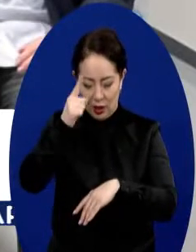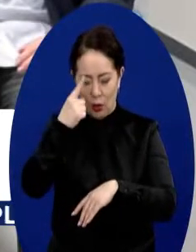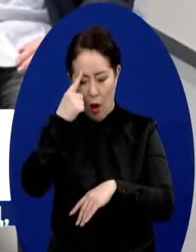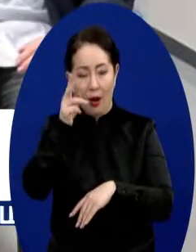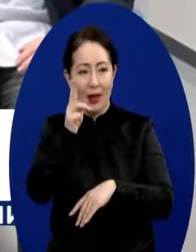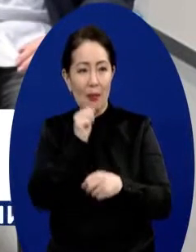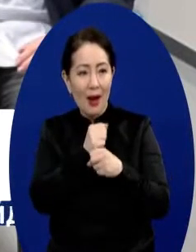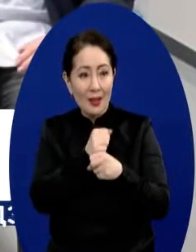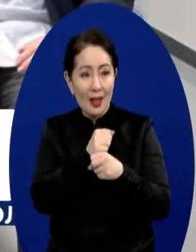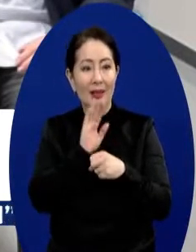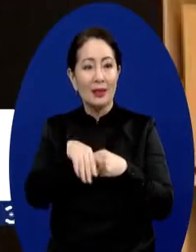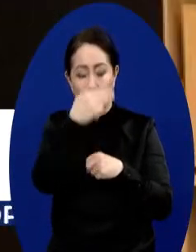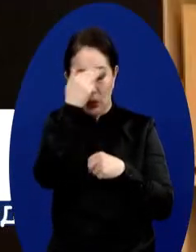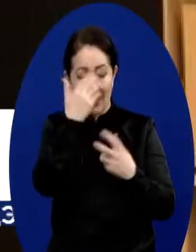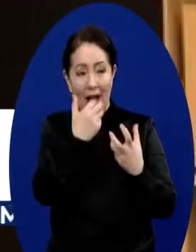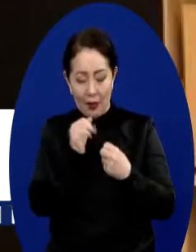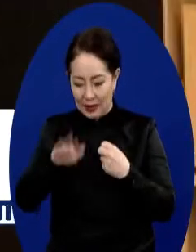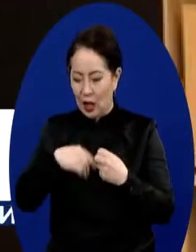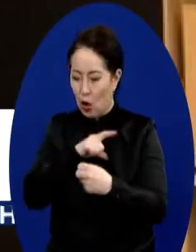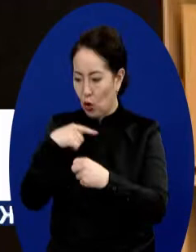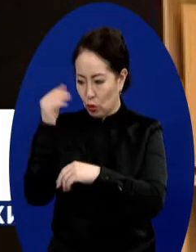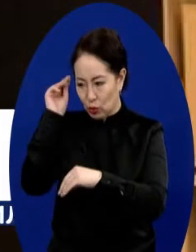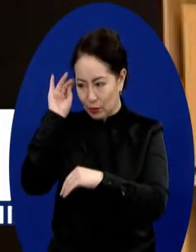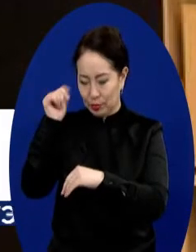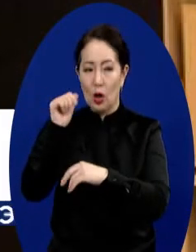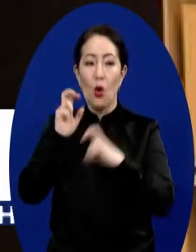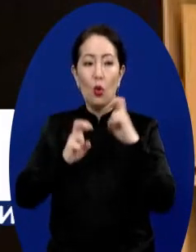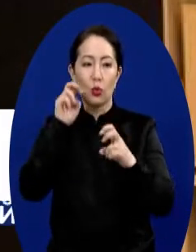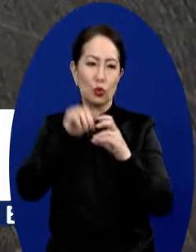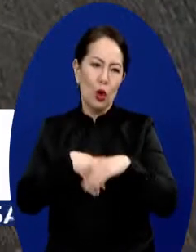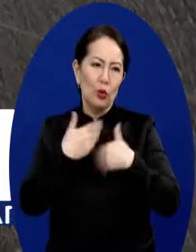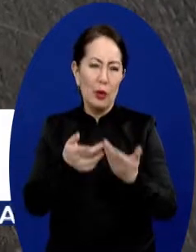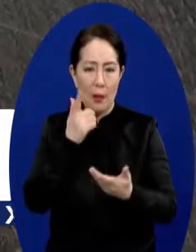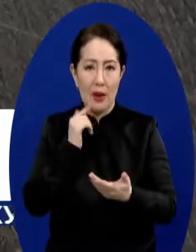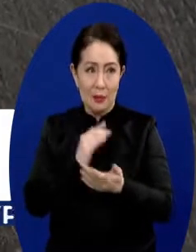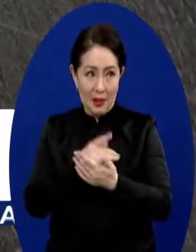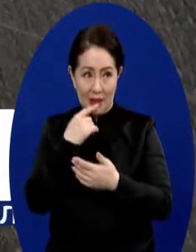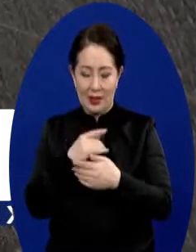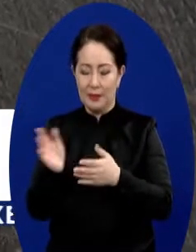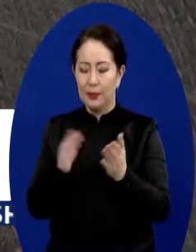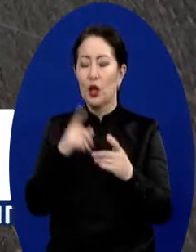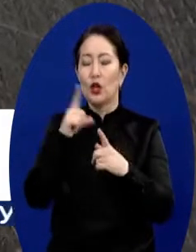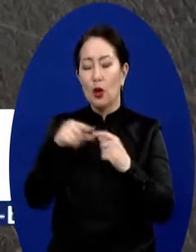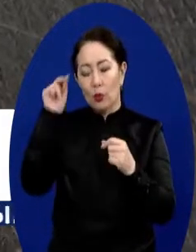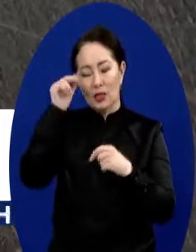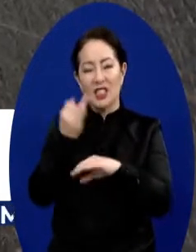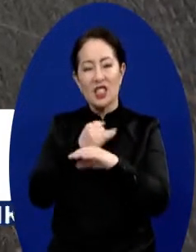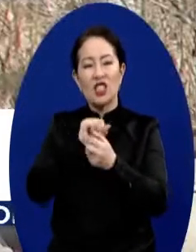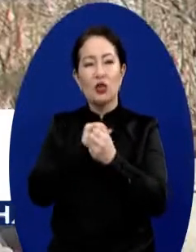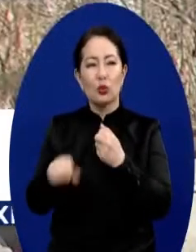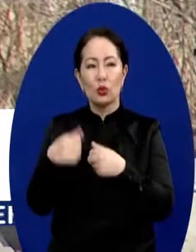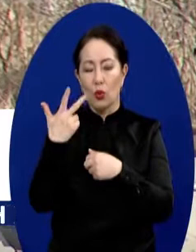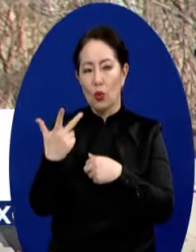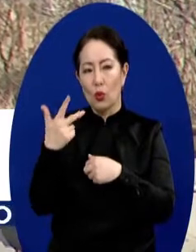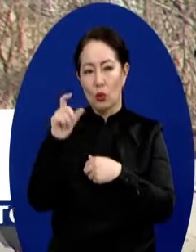туршлага судална. Харин дараа нь өөрсдийн сурсан мэдснээ үйлдвэрлэл болгоно гэлээ. Тэднээс гадна Япон улсад инженерээр төгссөн 3